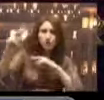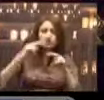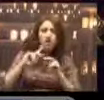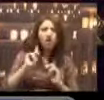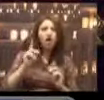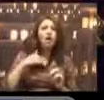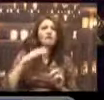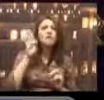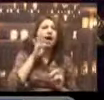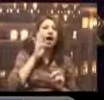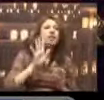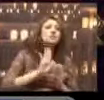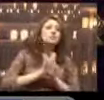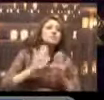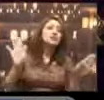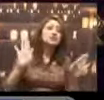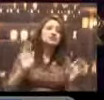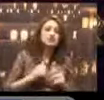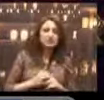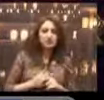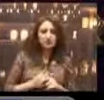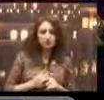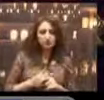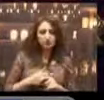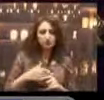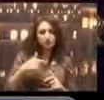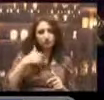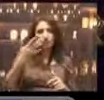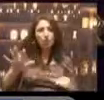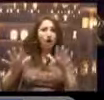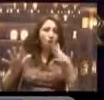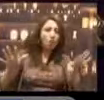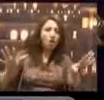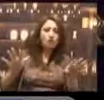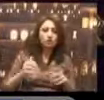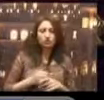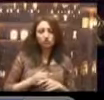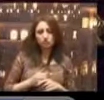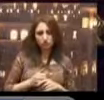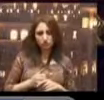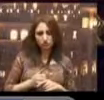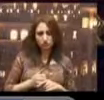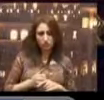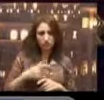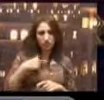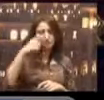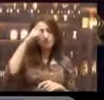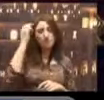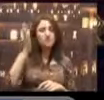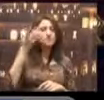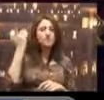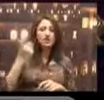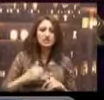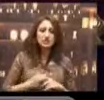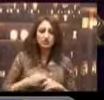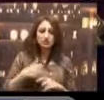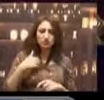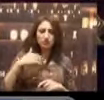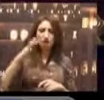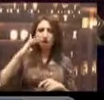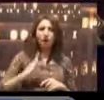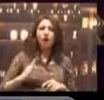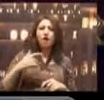بتعلم درس من موقف. وده فرق كبير قوي. يعني مثلا في فرق كبير قوي بين إني مثلا أقعد أتكلم